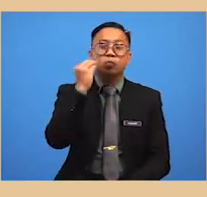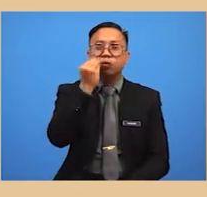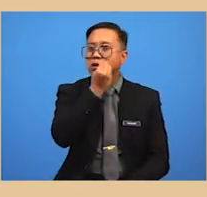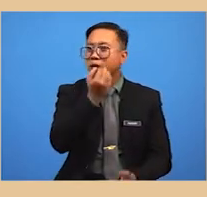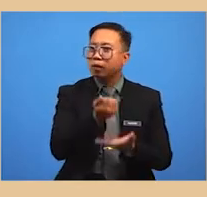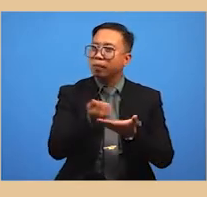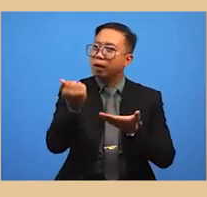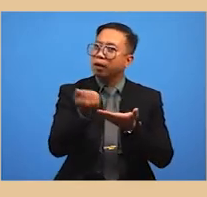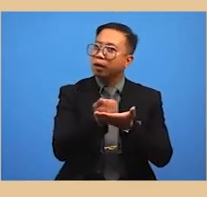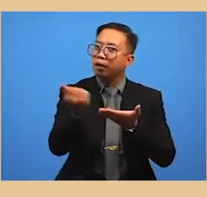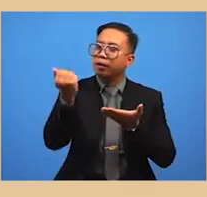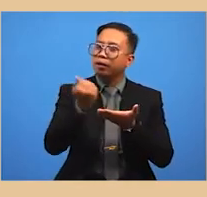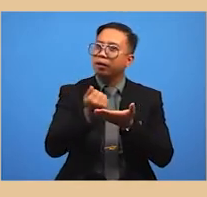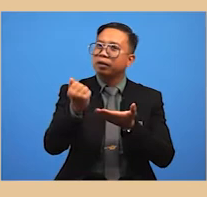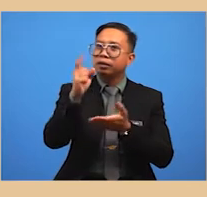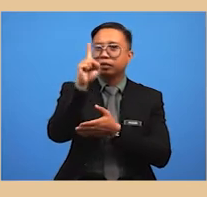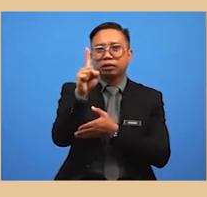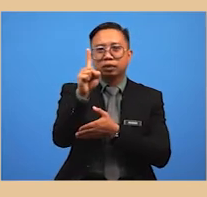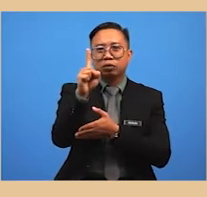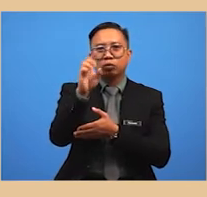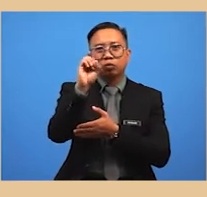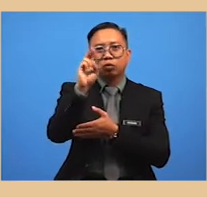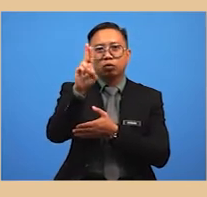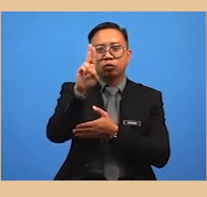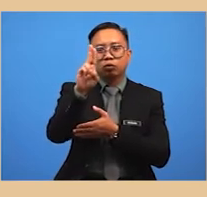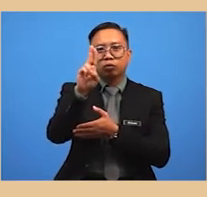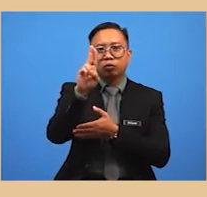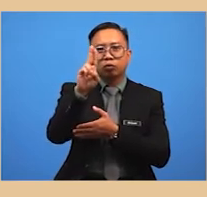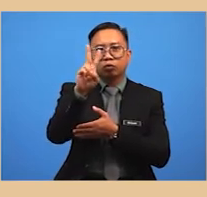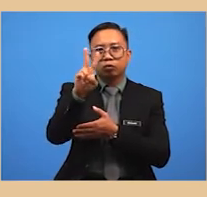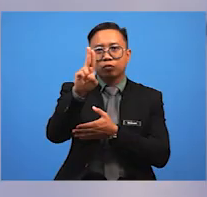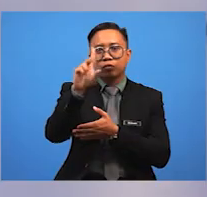mangga hanya mempunyai 1 ovule